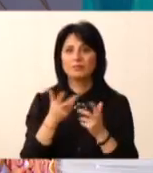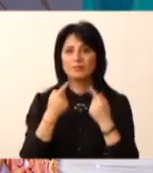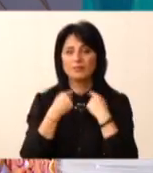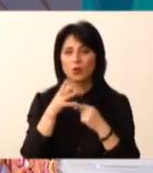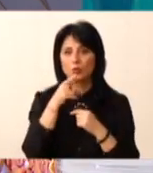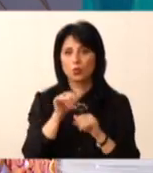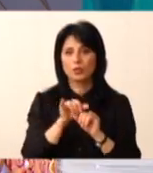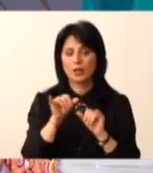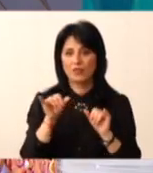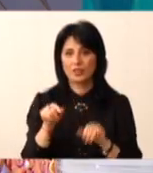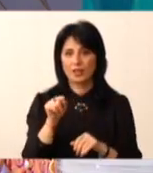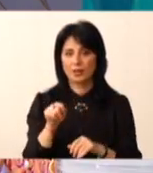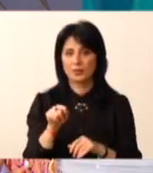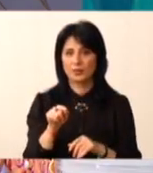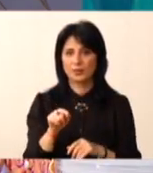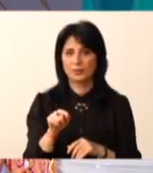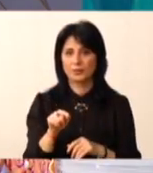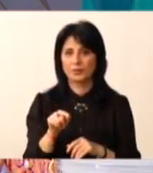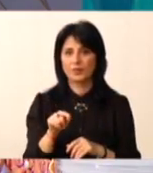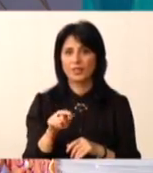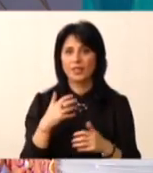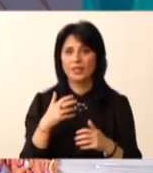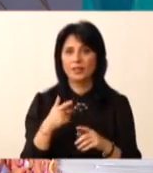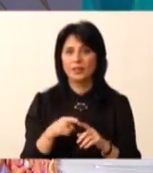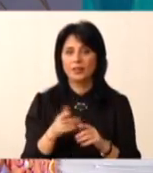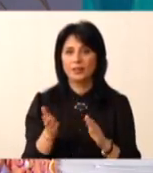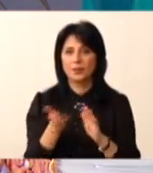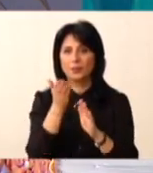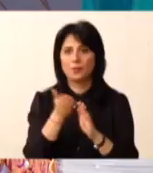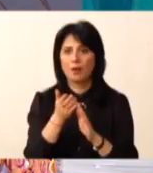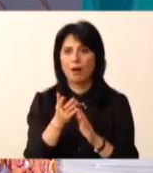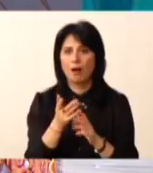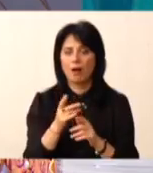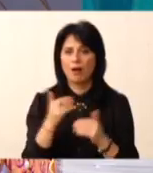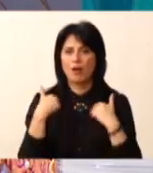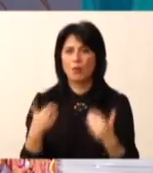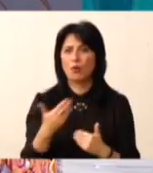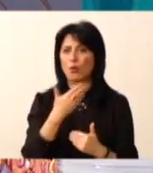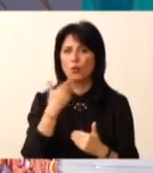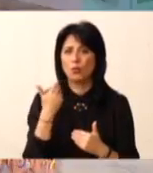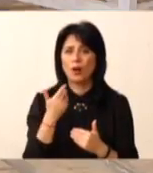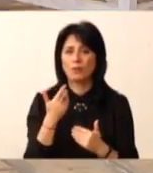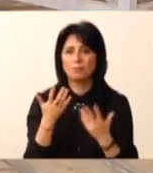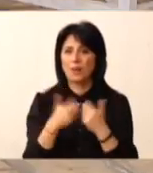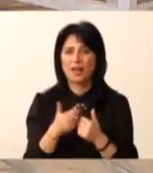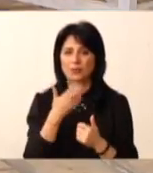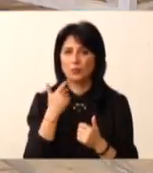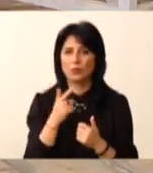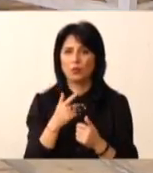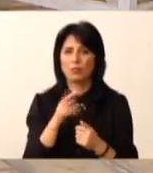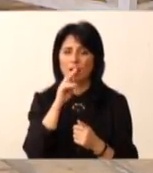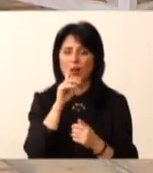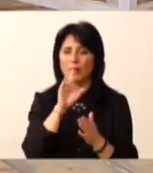პროცესის განვითარების დამაჩქარებელი მომენტი არ არის და დამაჩქარებელი მექანიზმი.